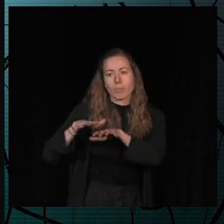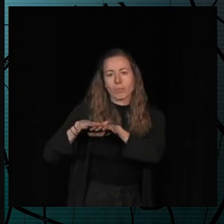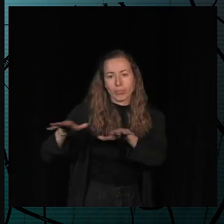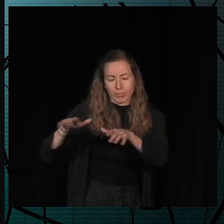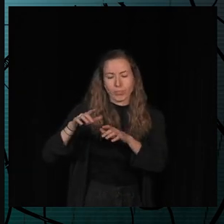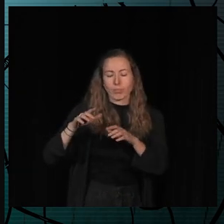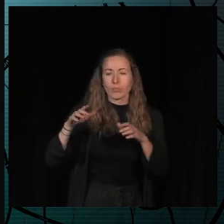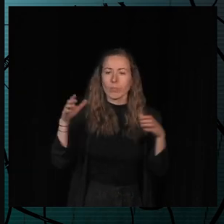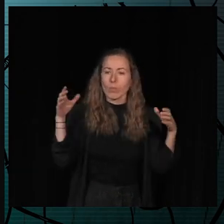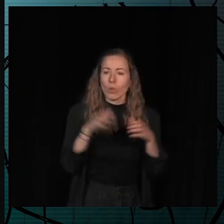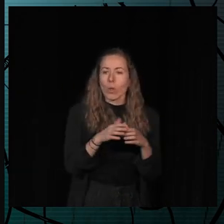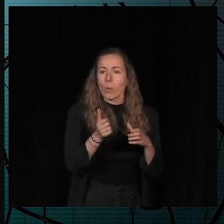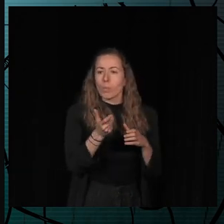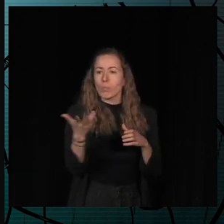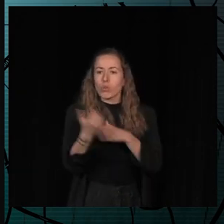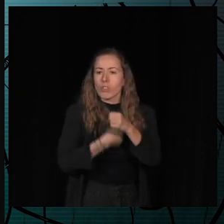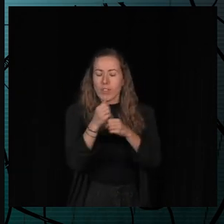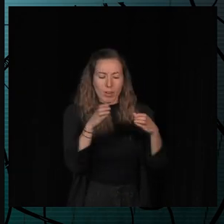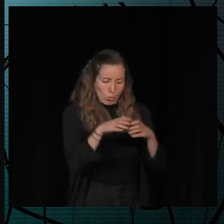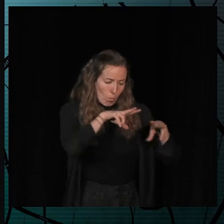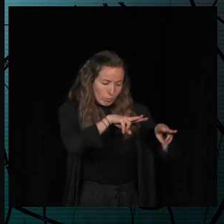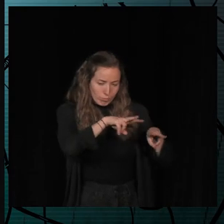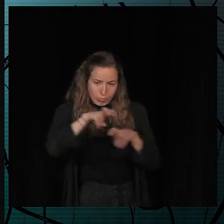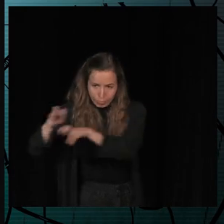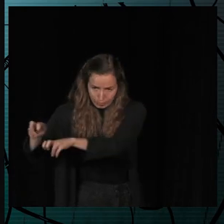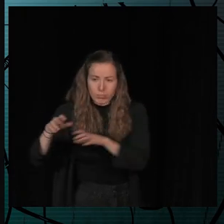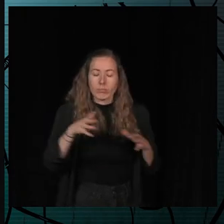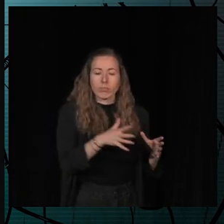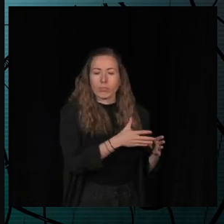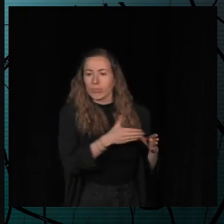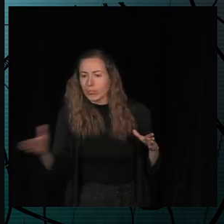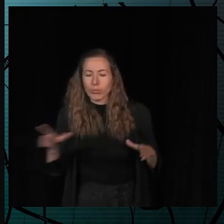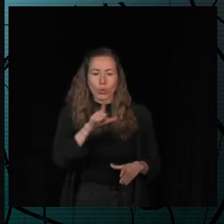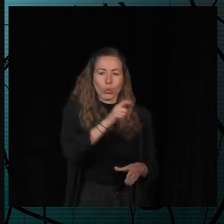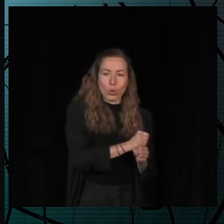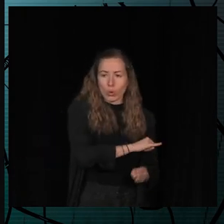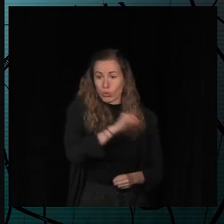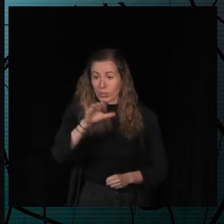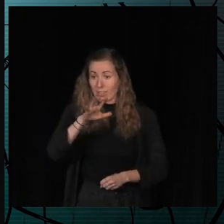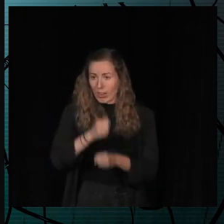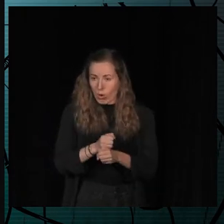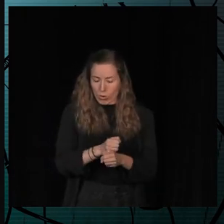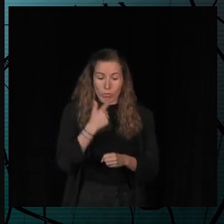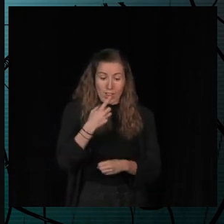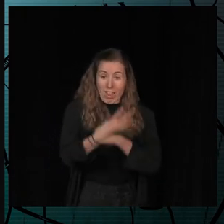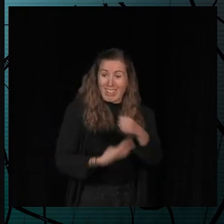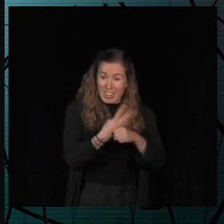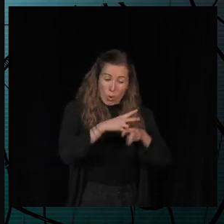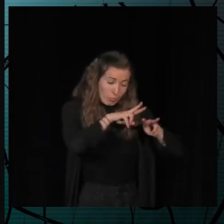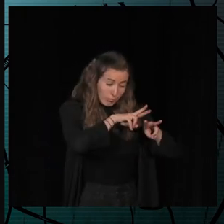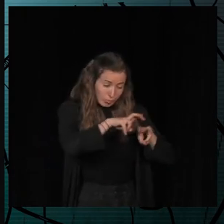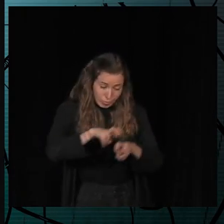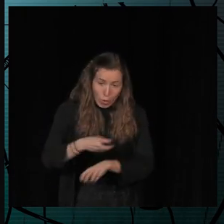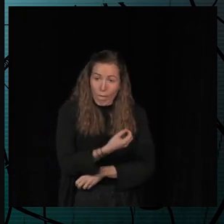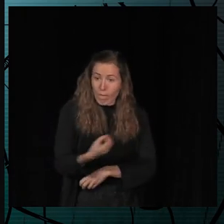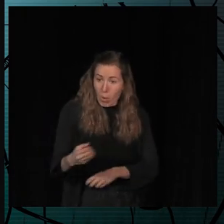longitudinale sur plusieurs années sur les effets des enfants de 2 ans à 5 ans il les a suivi pendant quand même 4 ans avec